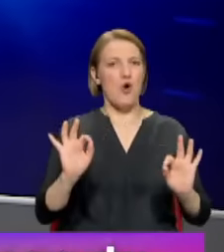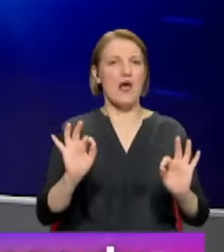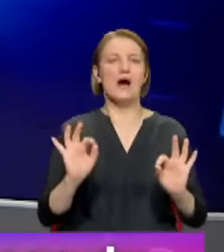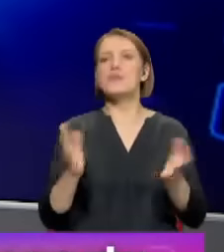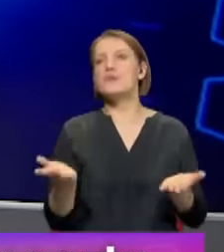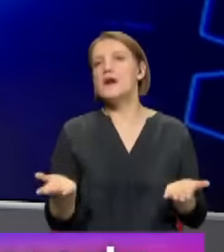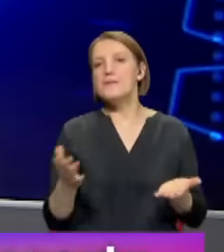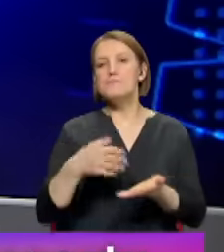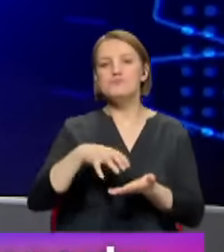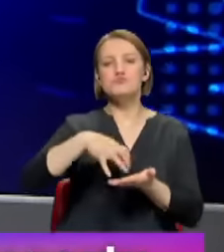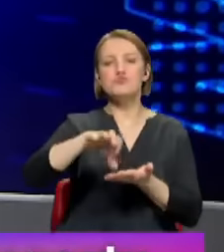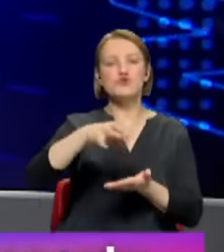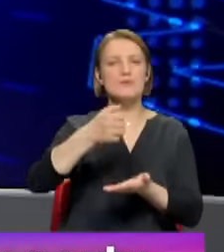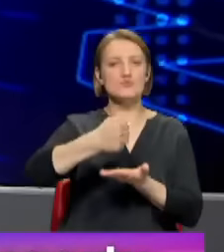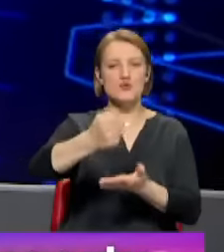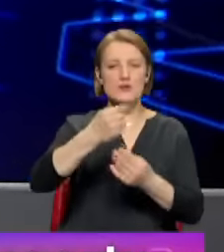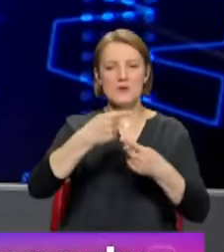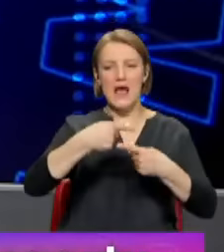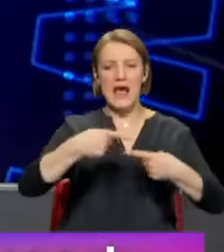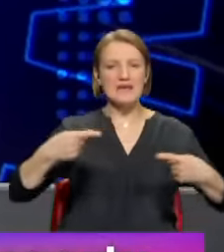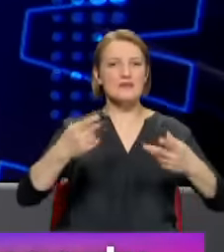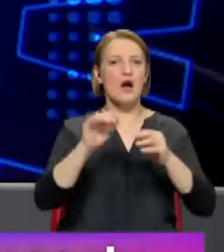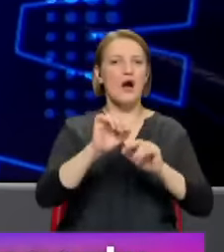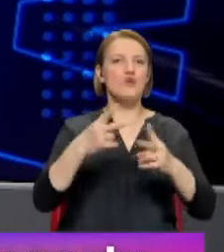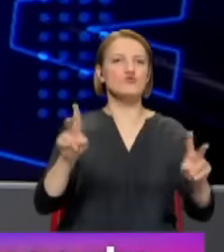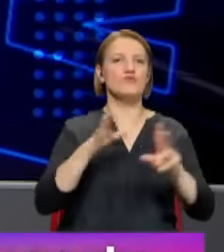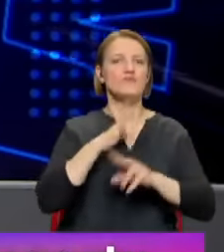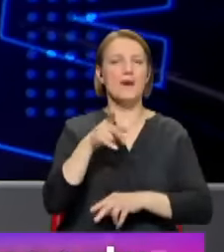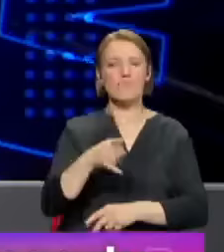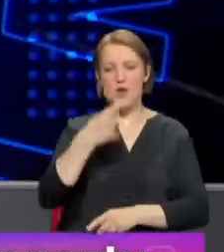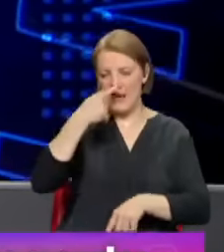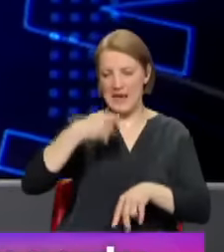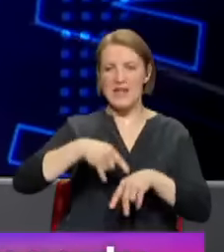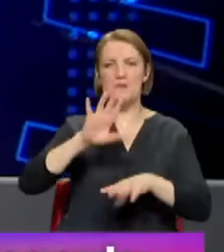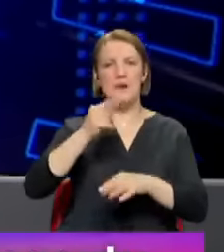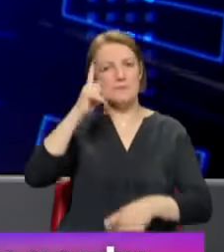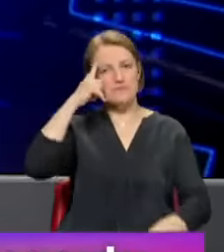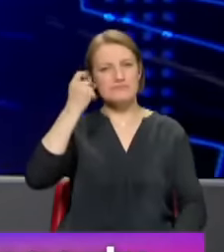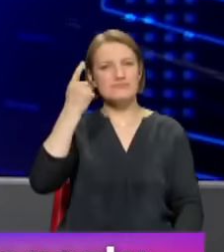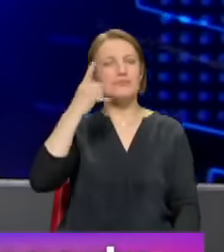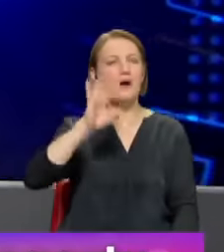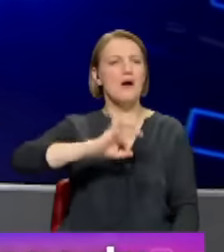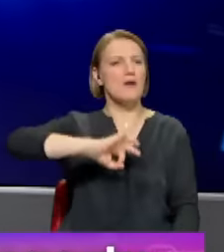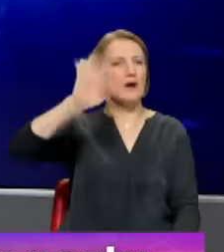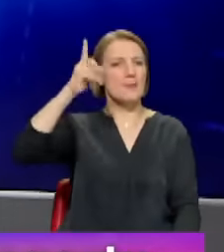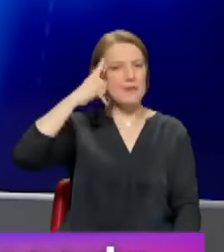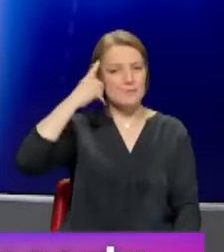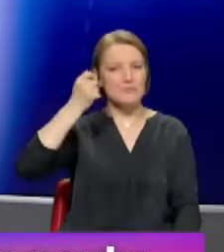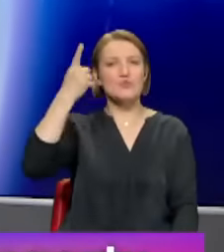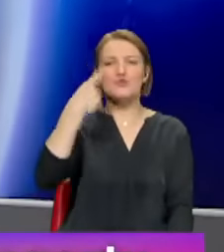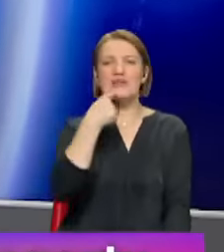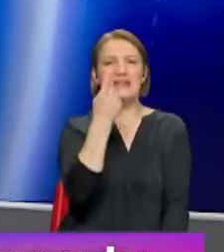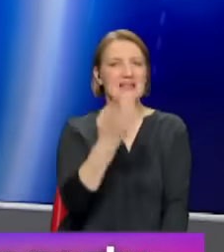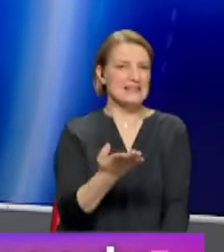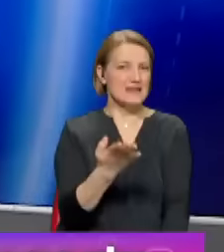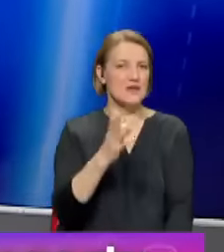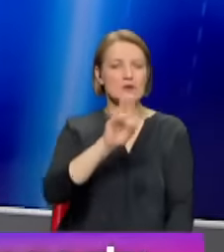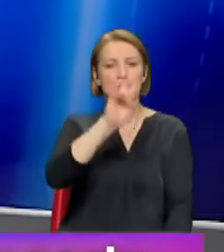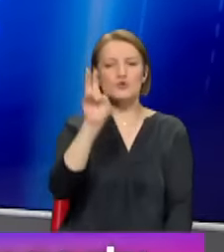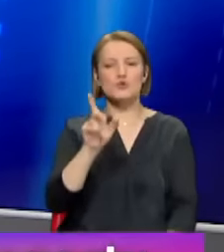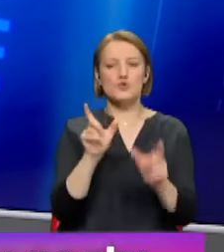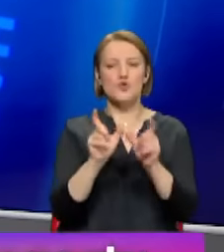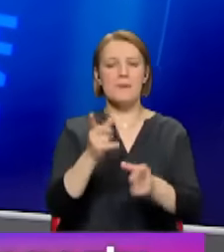Çünkü bütçede ciddi bir açık var. Yalnız burada inanılmaz bir buluş, harika bir buluş diye adlandırılan kur